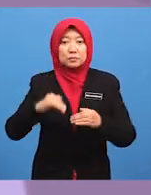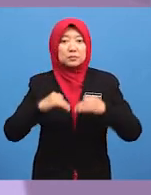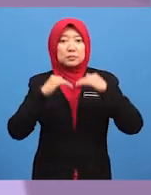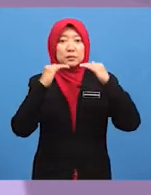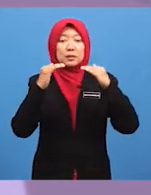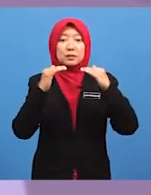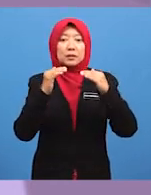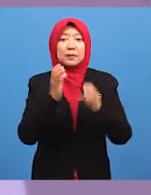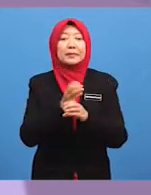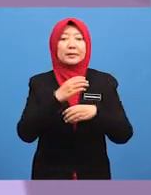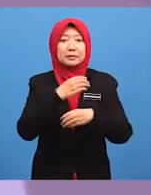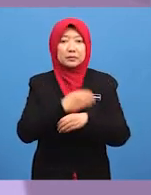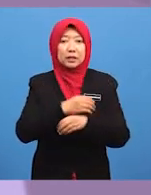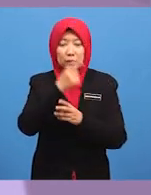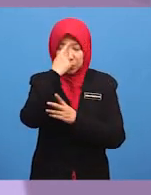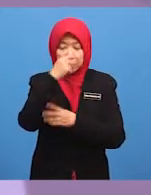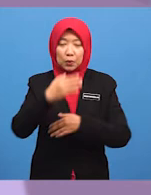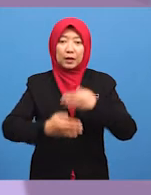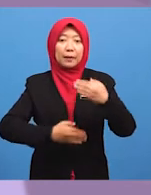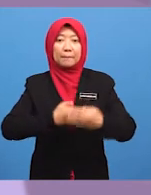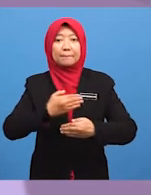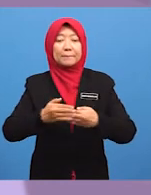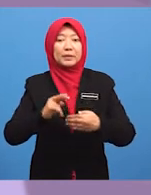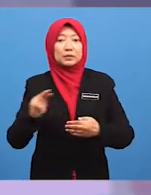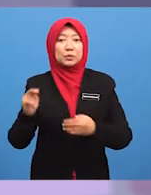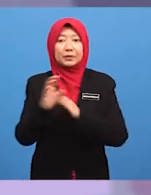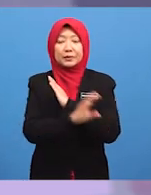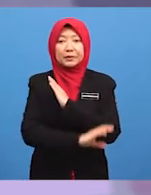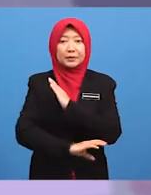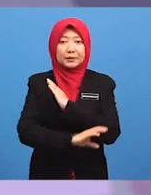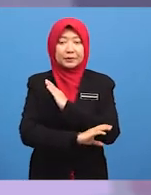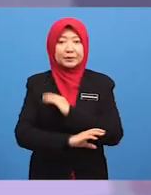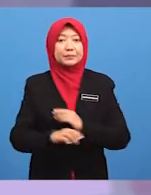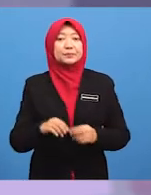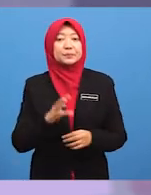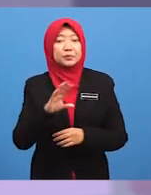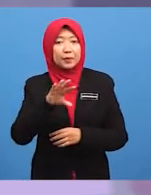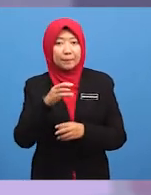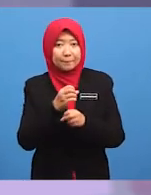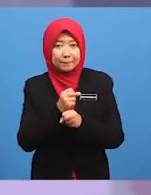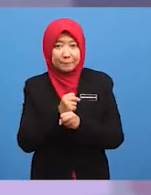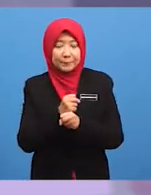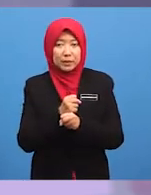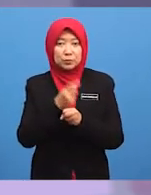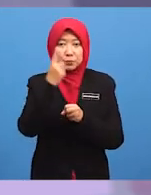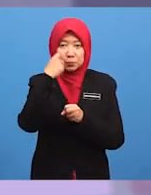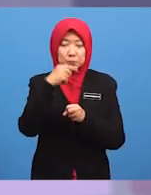peningkatan penciptaan untuk kemajuan negara, sekaligus dapat